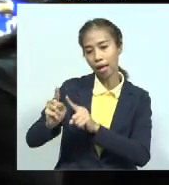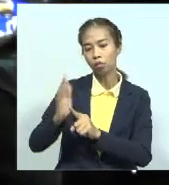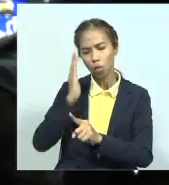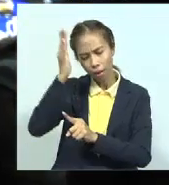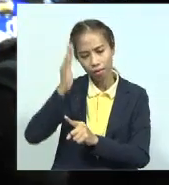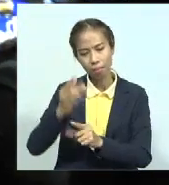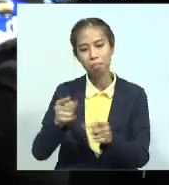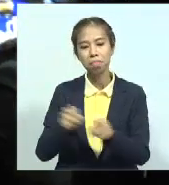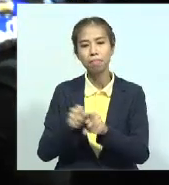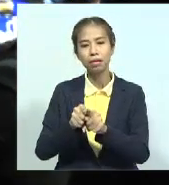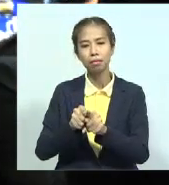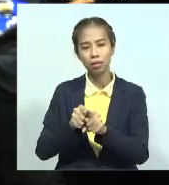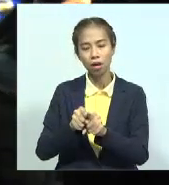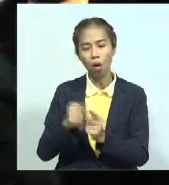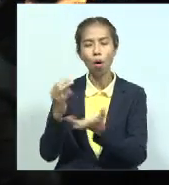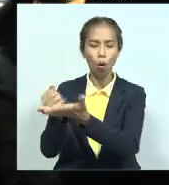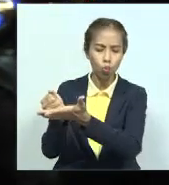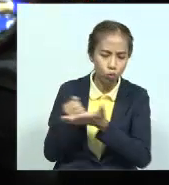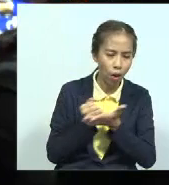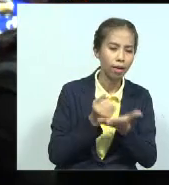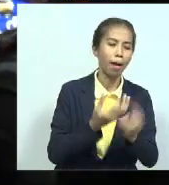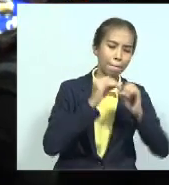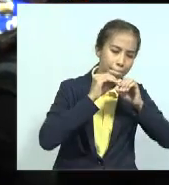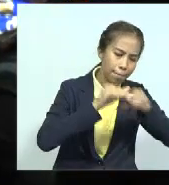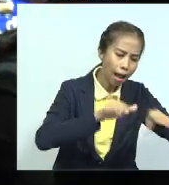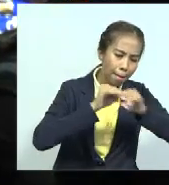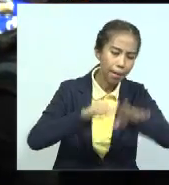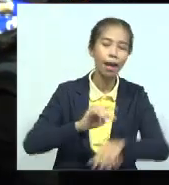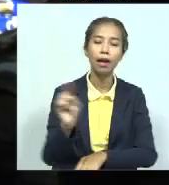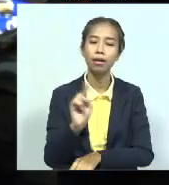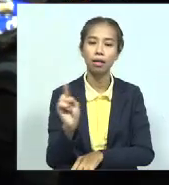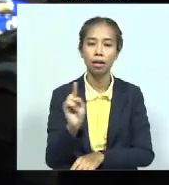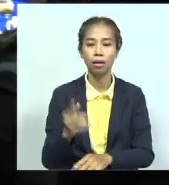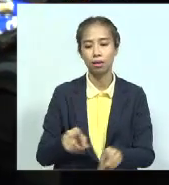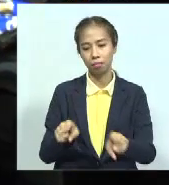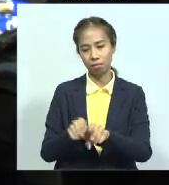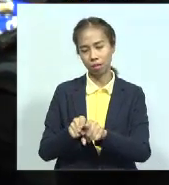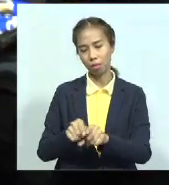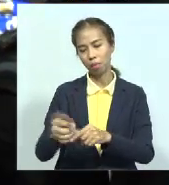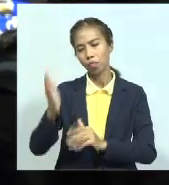อได้มาบอกกล่าวกันได้เราก็ได้ช่วยกันคนละไม้คนละมือเพื่อให้ผู้ได้รับความอ